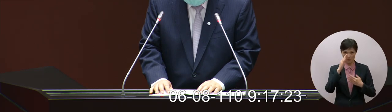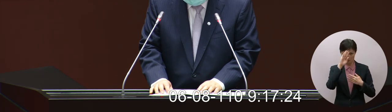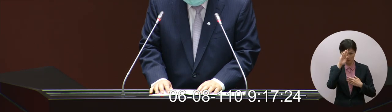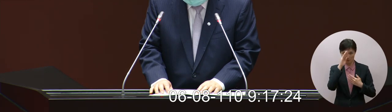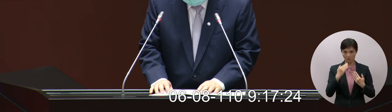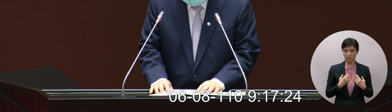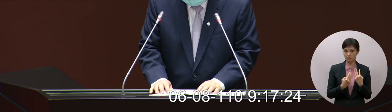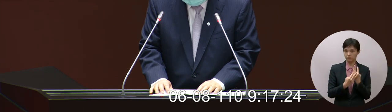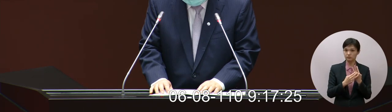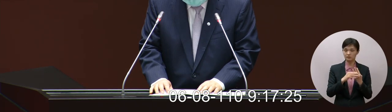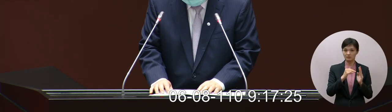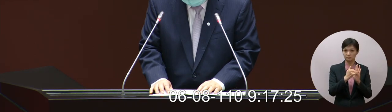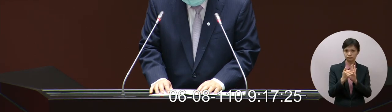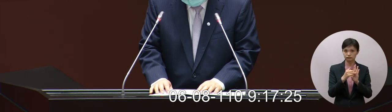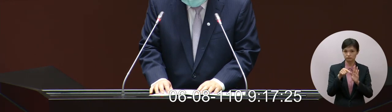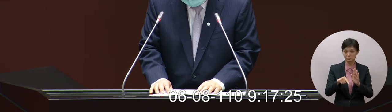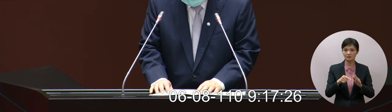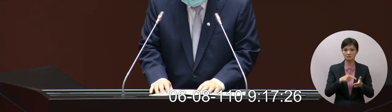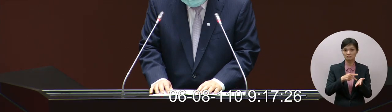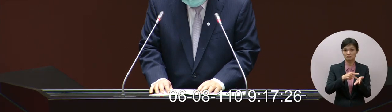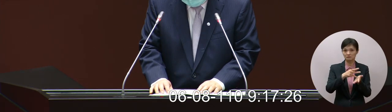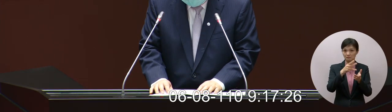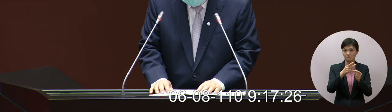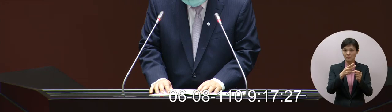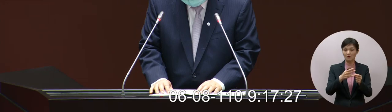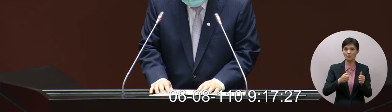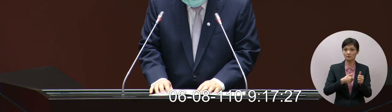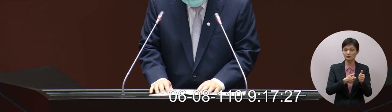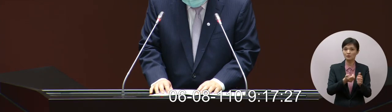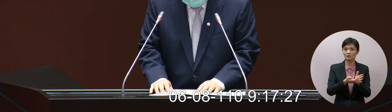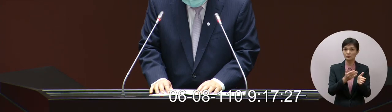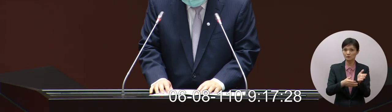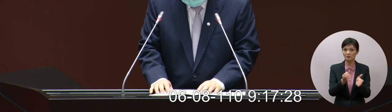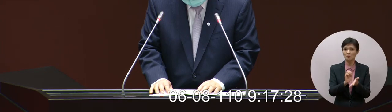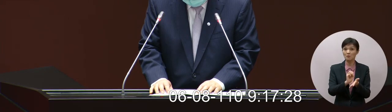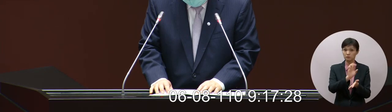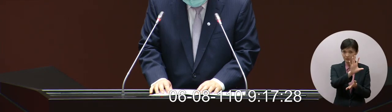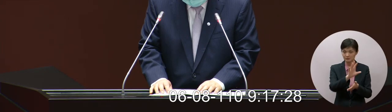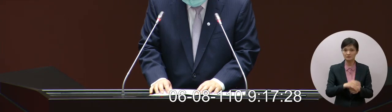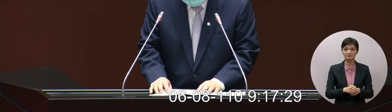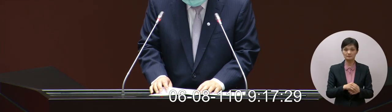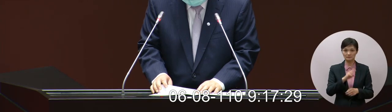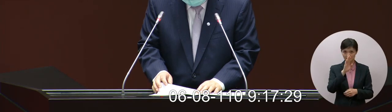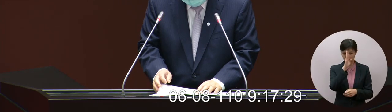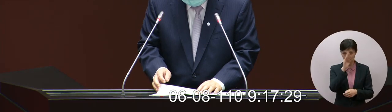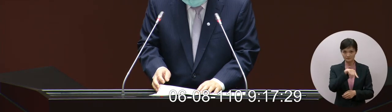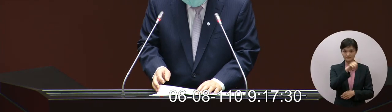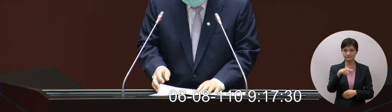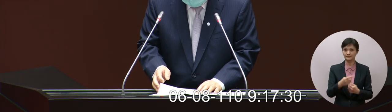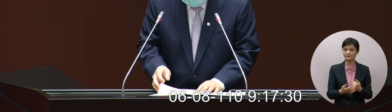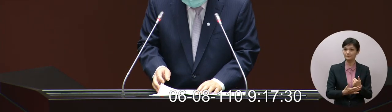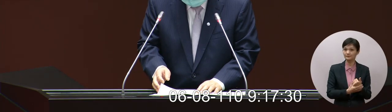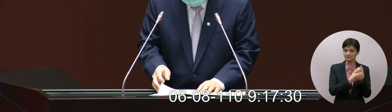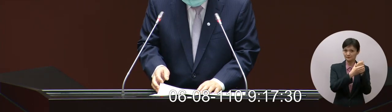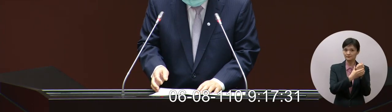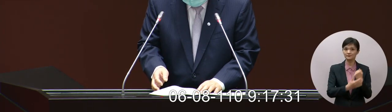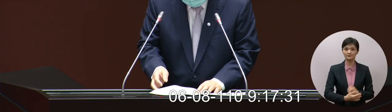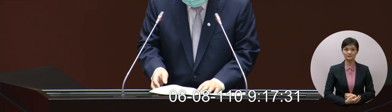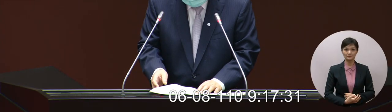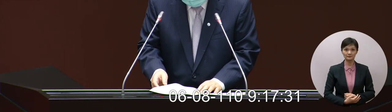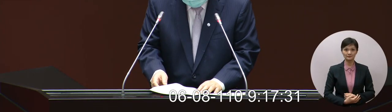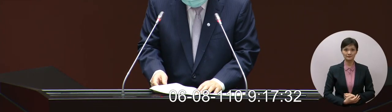困预算第三次最佳预算的报告，敬请各位委员女士会议支持，并鼎力支